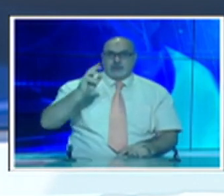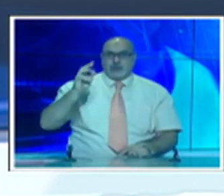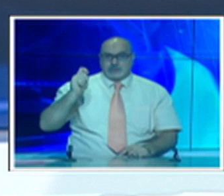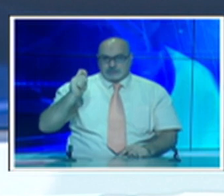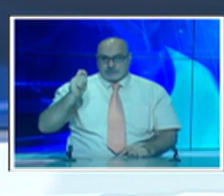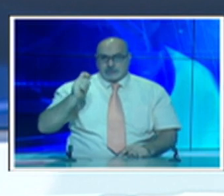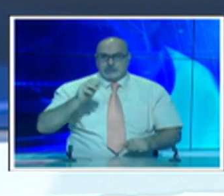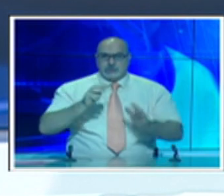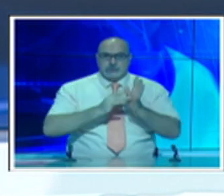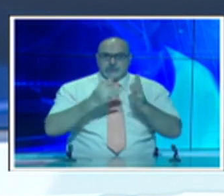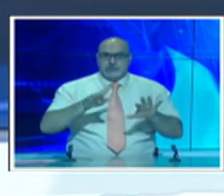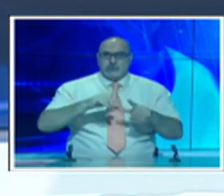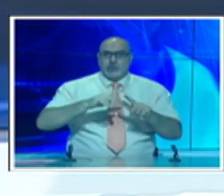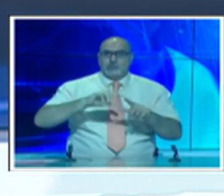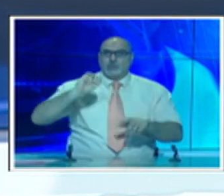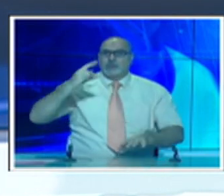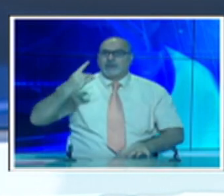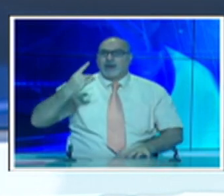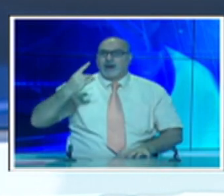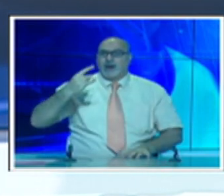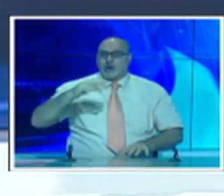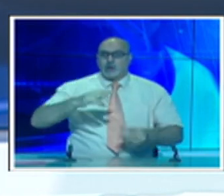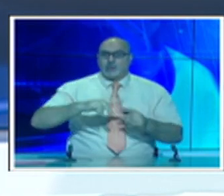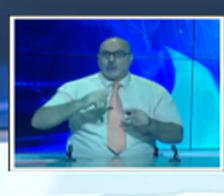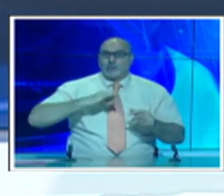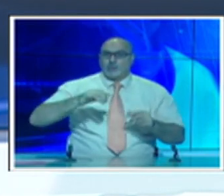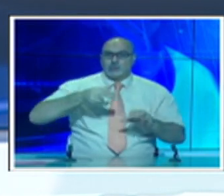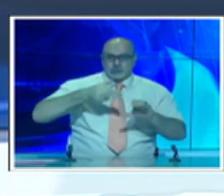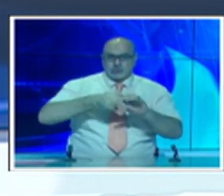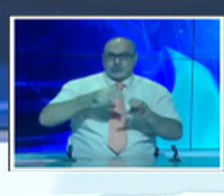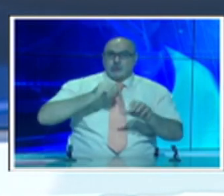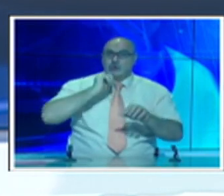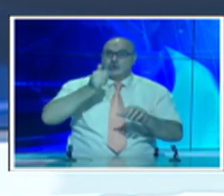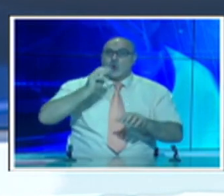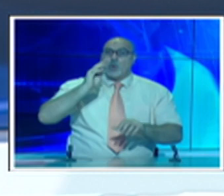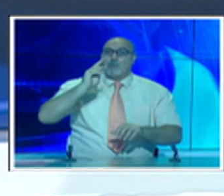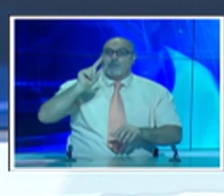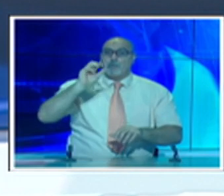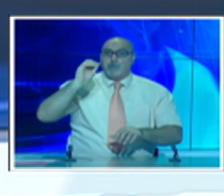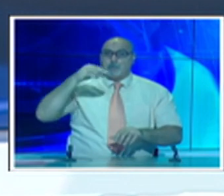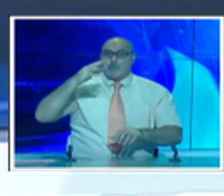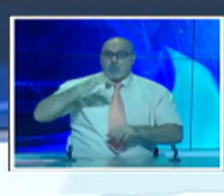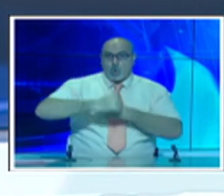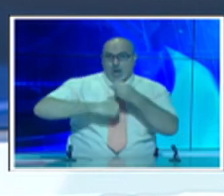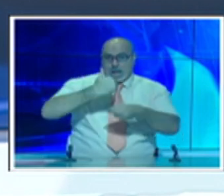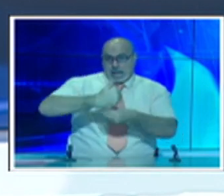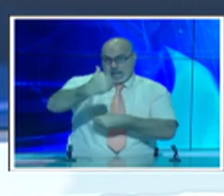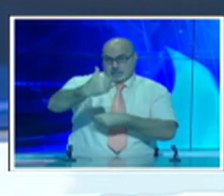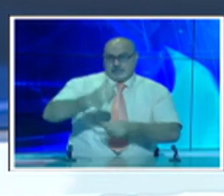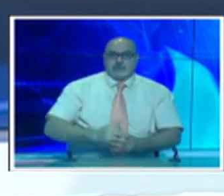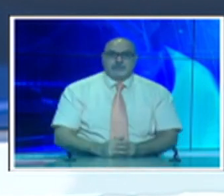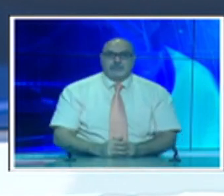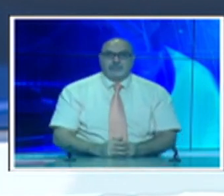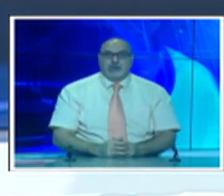على مستوى مجمع سونطراك لإنتاج البنزين الخالي من الرصاص بداية من السنة